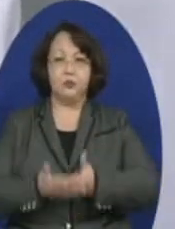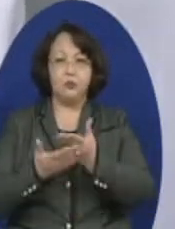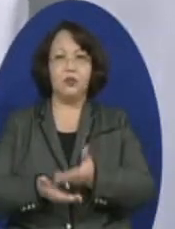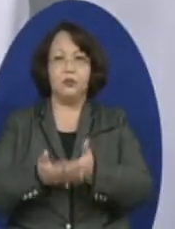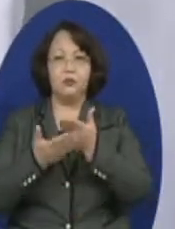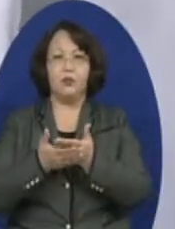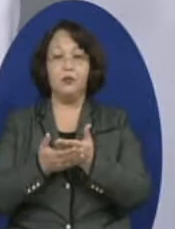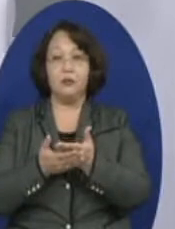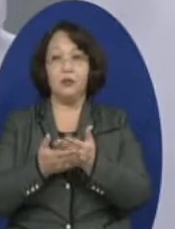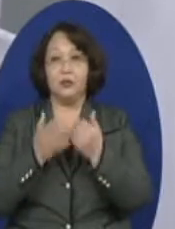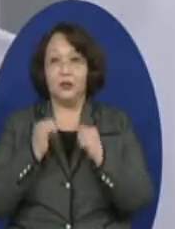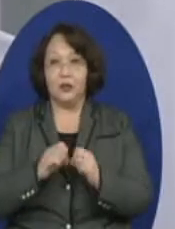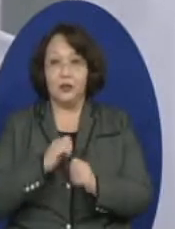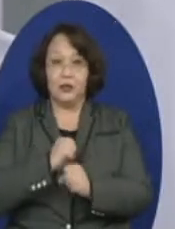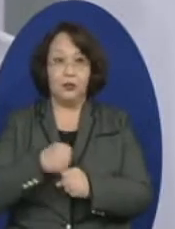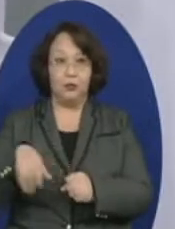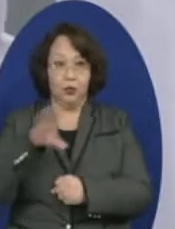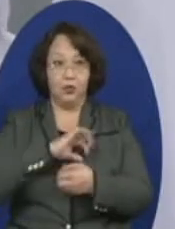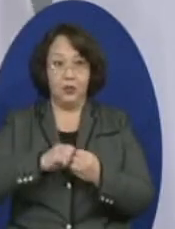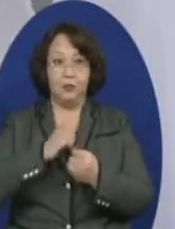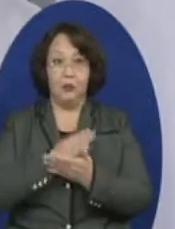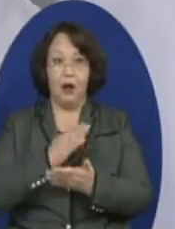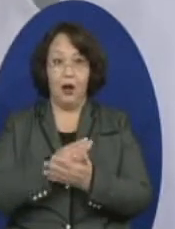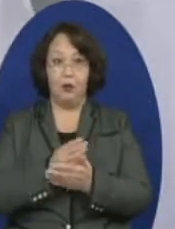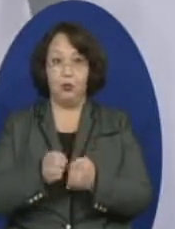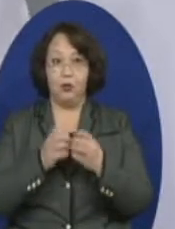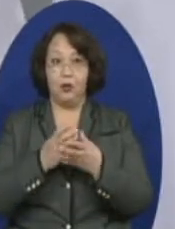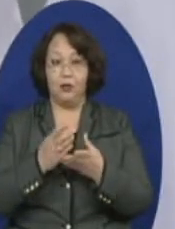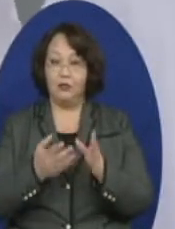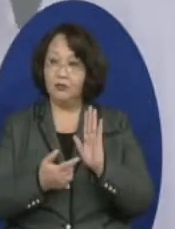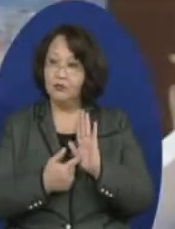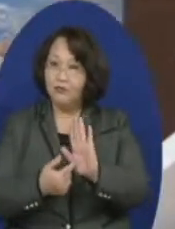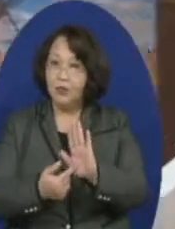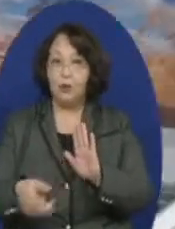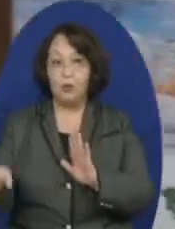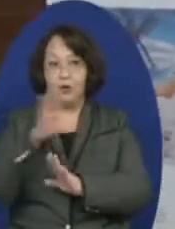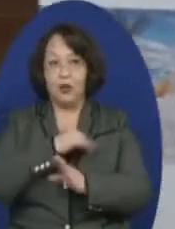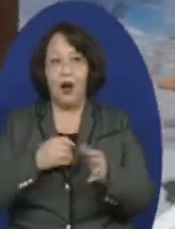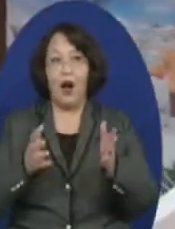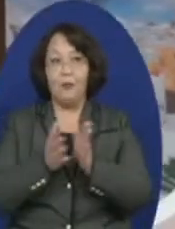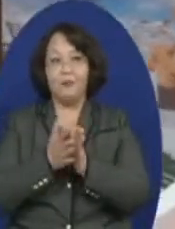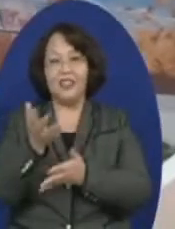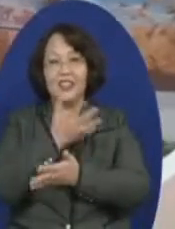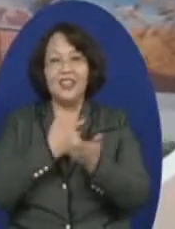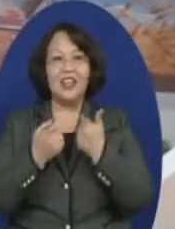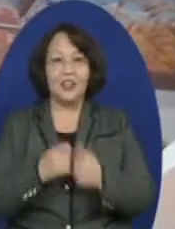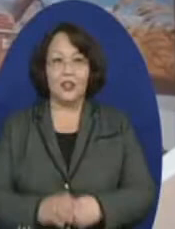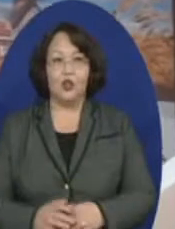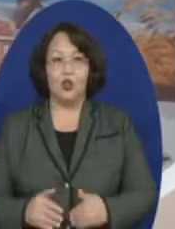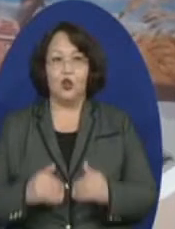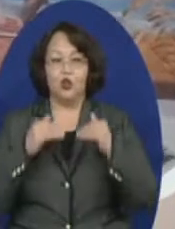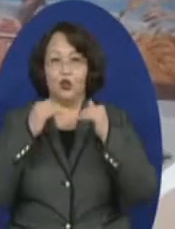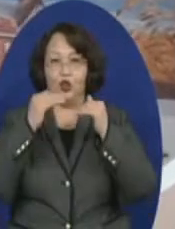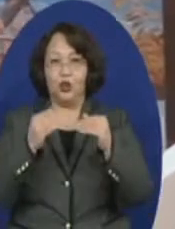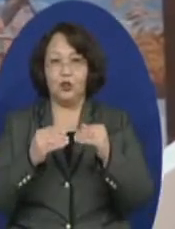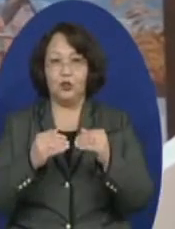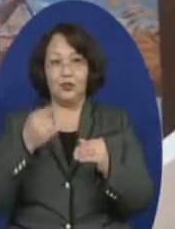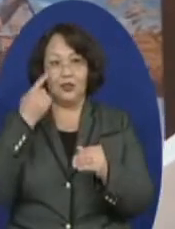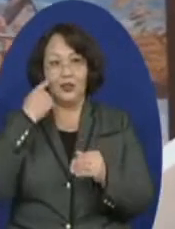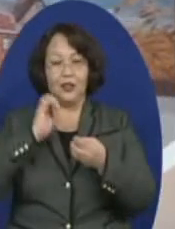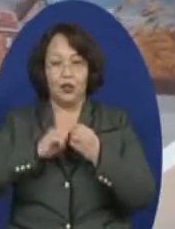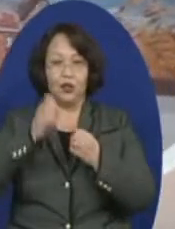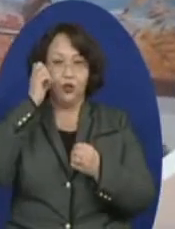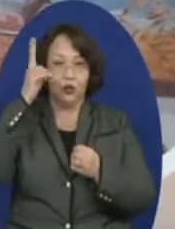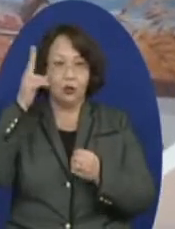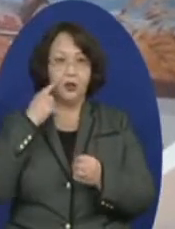хэрэгжүүлэх юм шүү дээ. Хийж байгаа юм байгаа. Одоо бид нар үзүүлээ. Тэгэхээр хамтаараа зөвлөлтэй. Хүнсний талаараа ерөнхийдөө шинжилж байгаа санаачлал